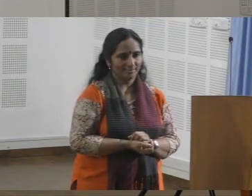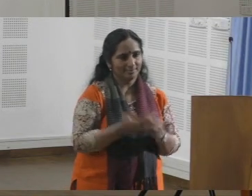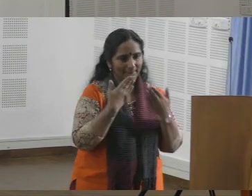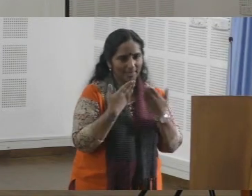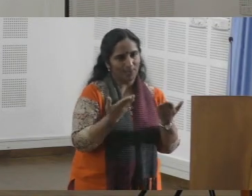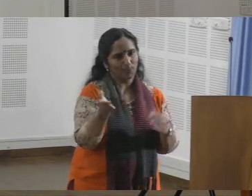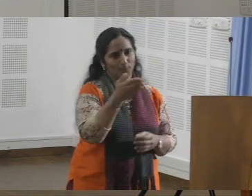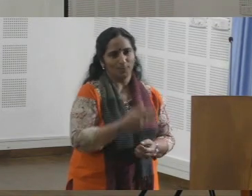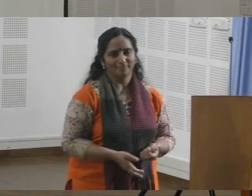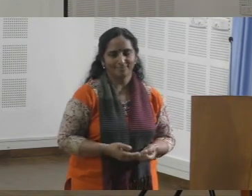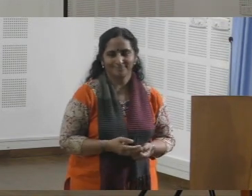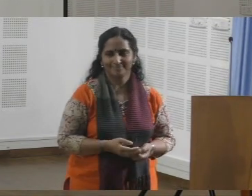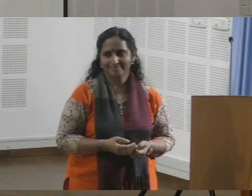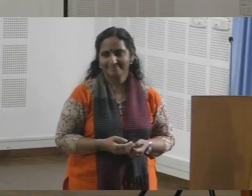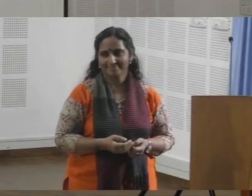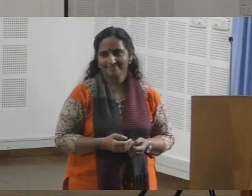താങ്ക് യു.